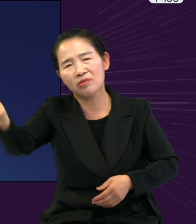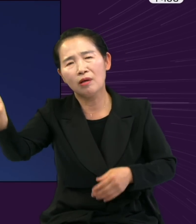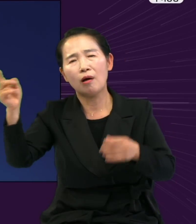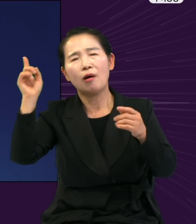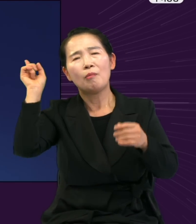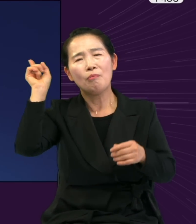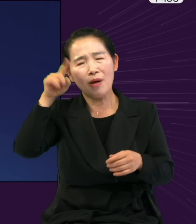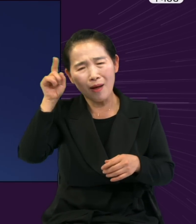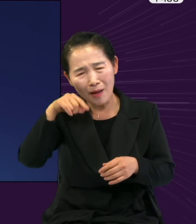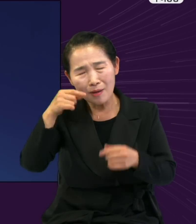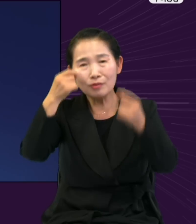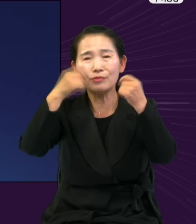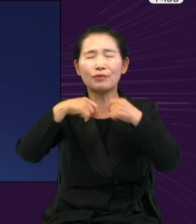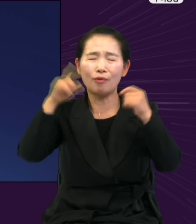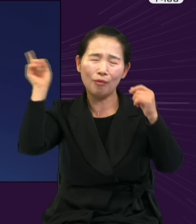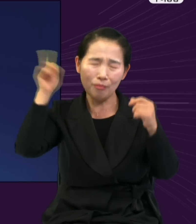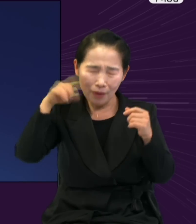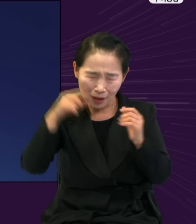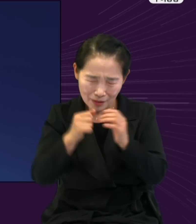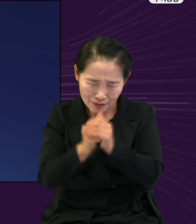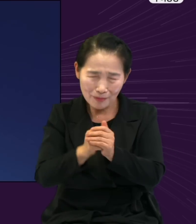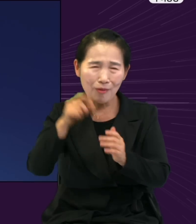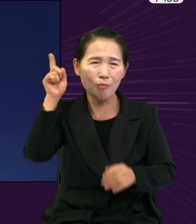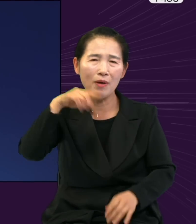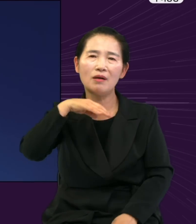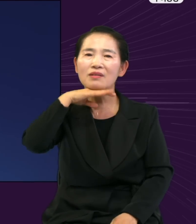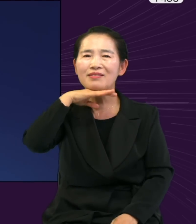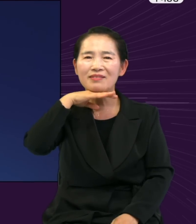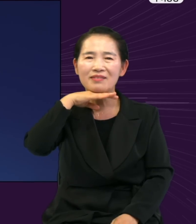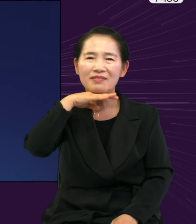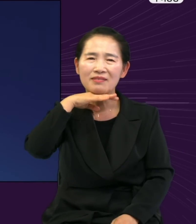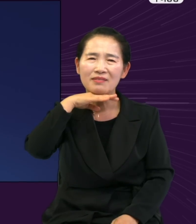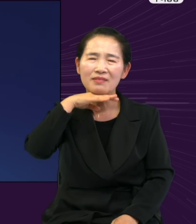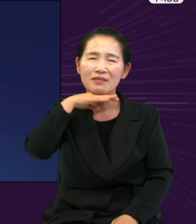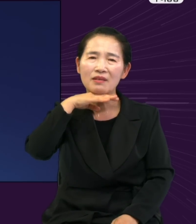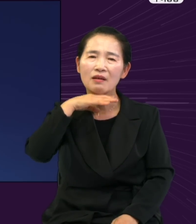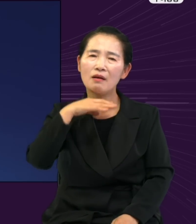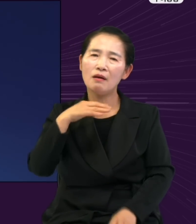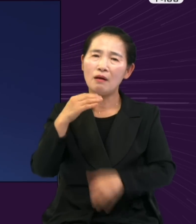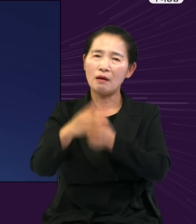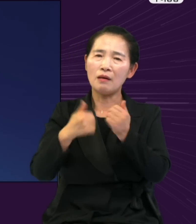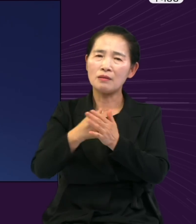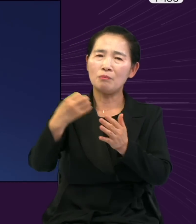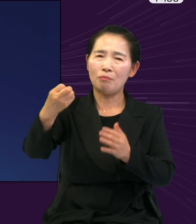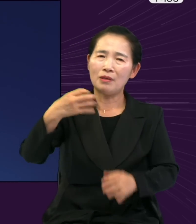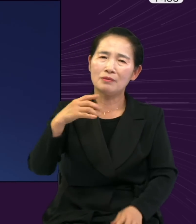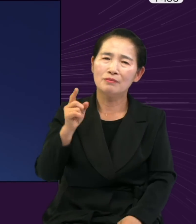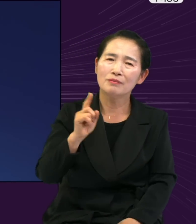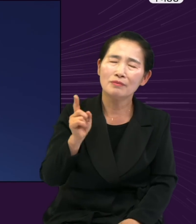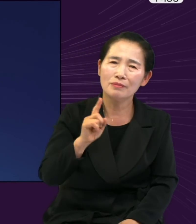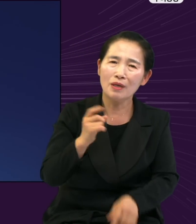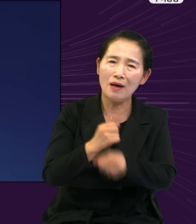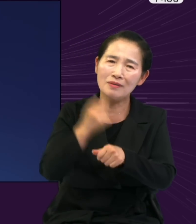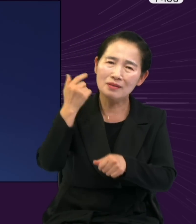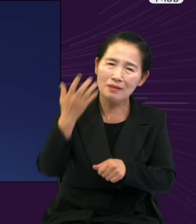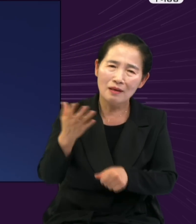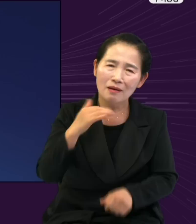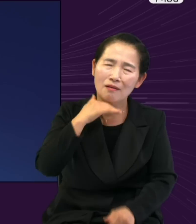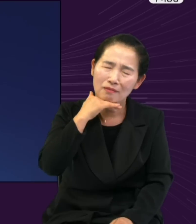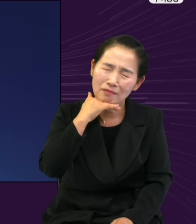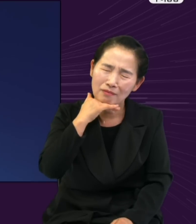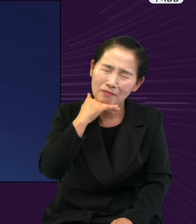매일 울었고 매일 기다렸습니다. 하나님이 내게 뭐라도 얘기해 주시기를. 그때